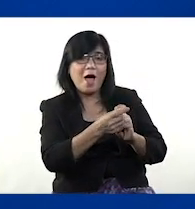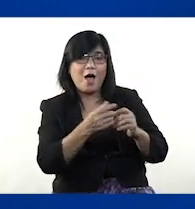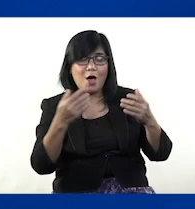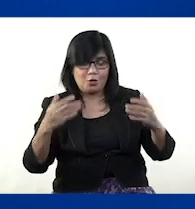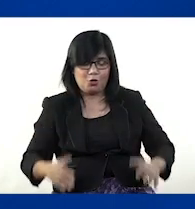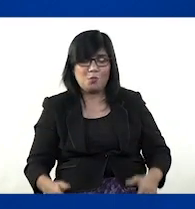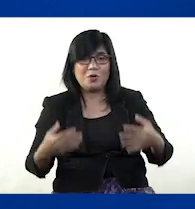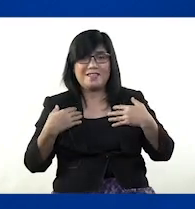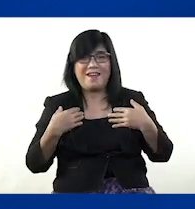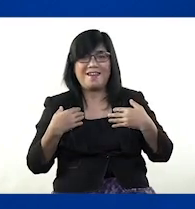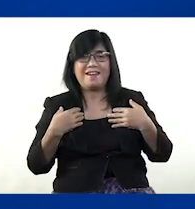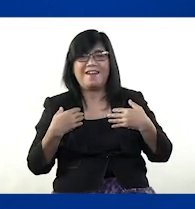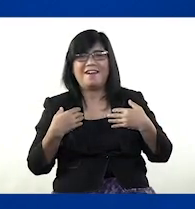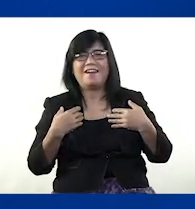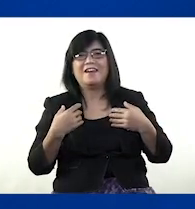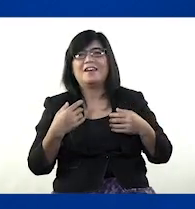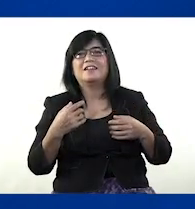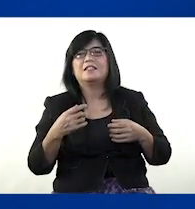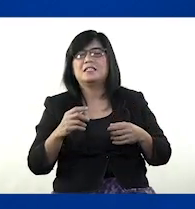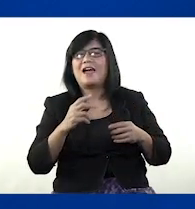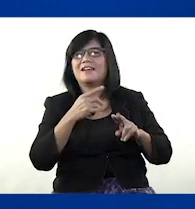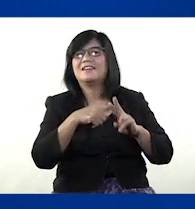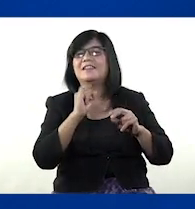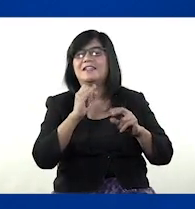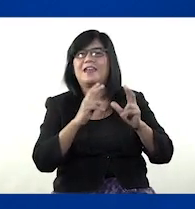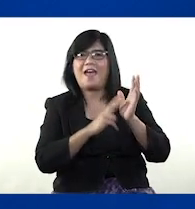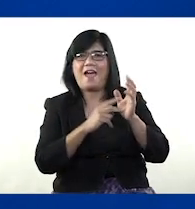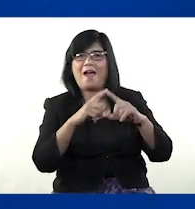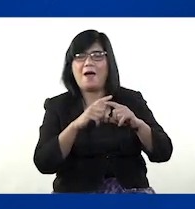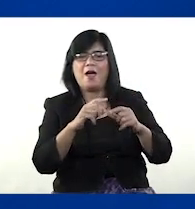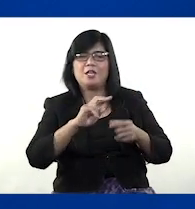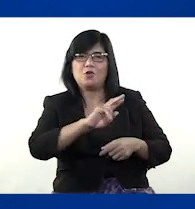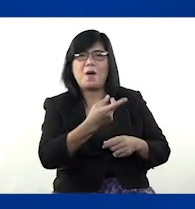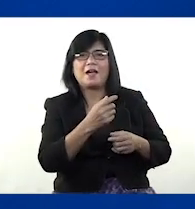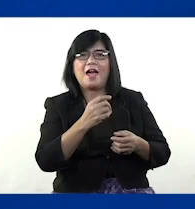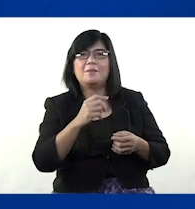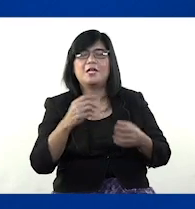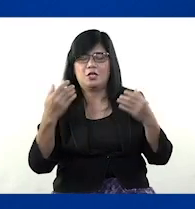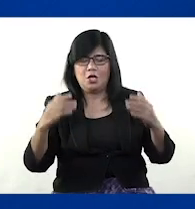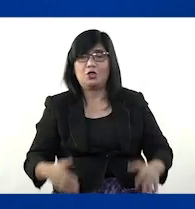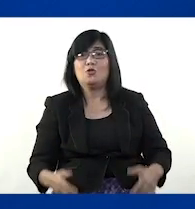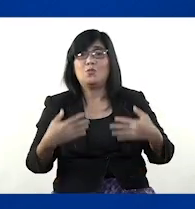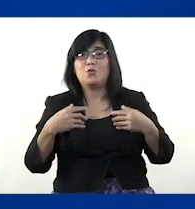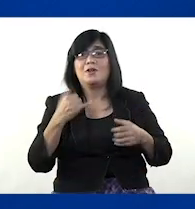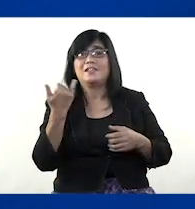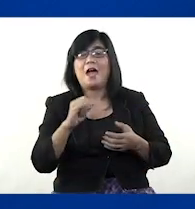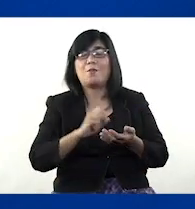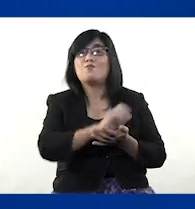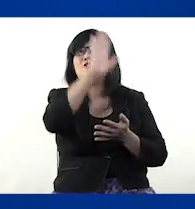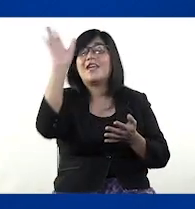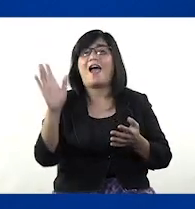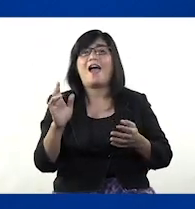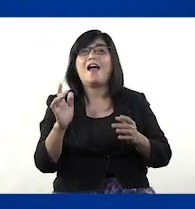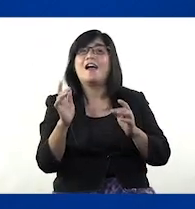jika serupa dengan tubuhnya yang mulia saudaraku yang kaslam Tuhan yg Esa serius God christianity is very